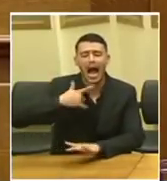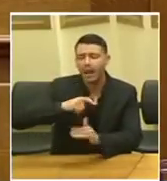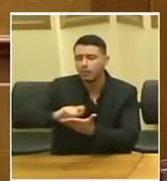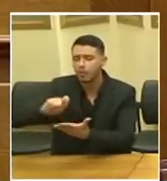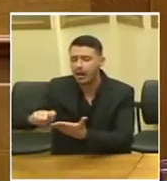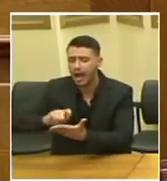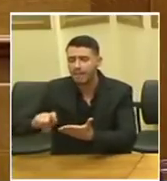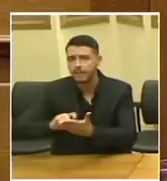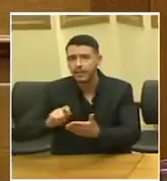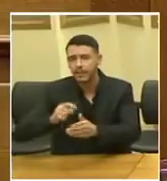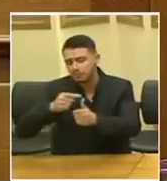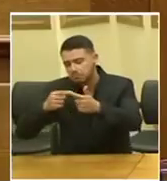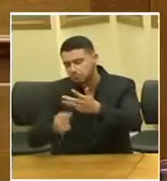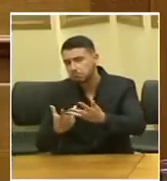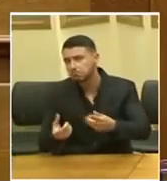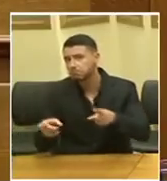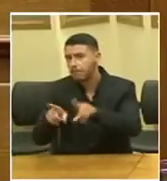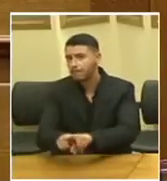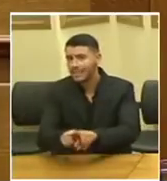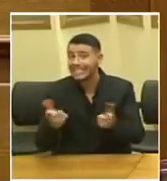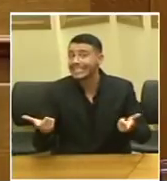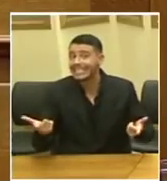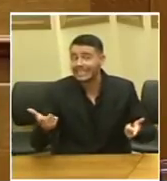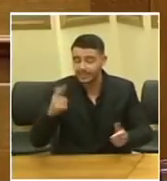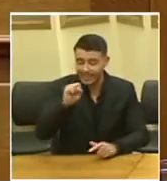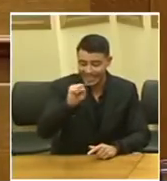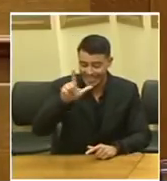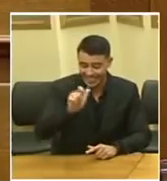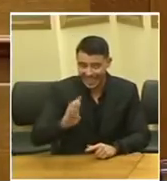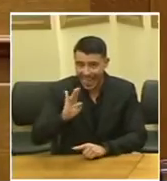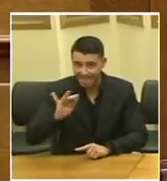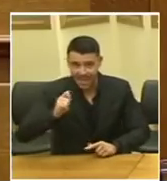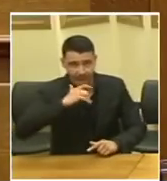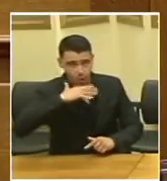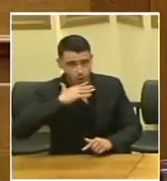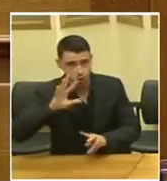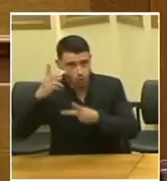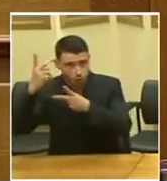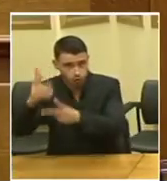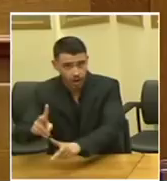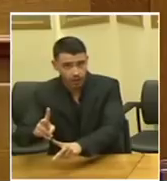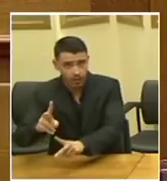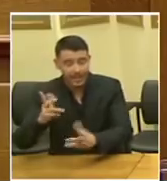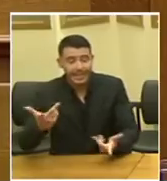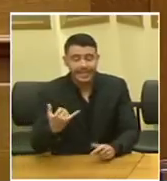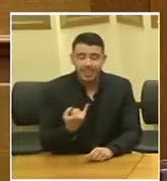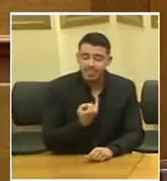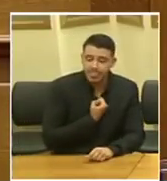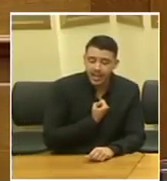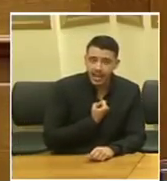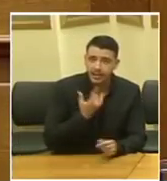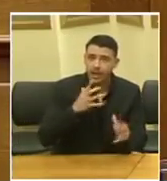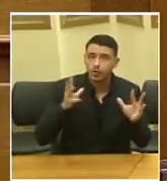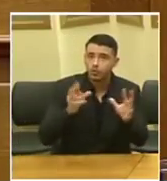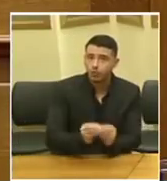συνακόλουθα πρόκειται για σλαβικά? Και γιατί θέλουν οι ηθαγένεια Μακεδονίες ή οι Σλαβομακεδόνες? Γιατί